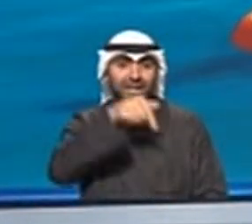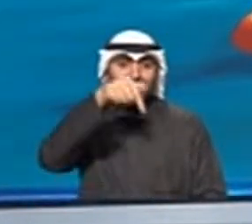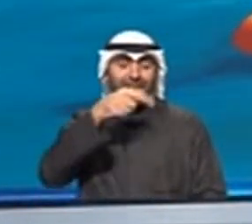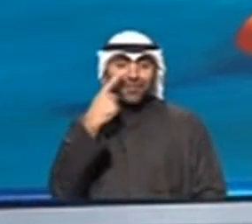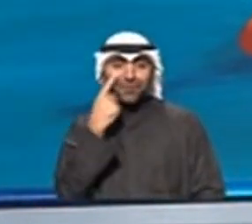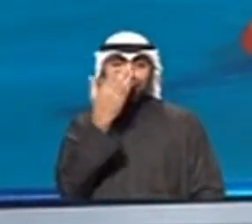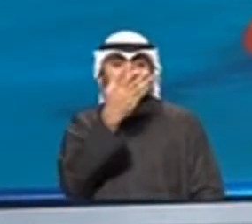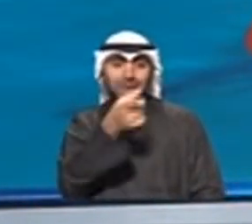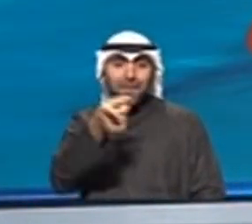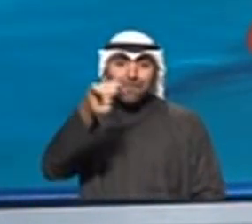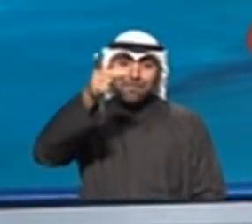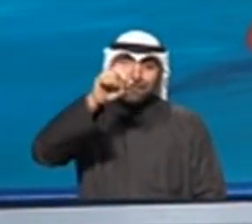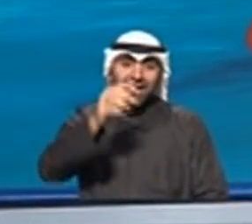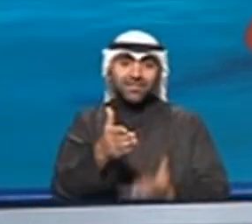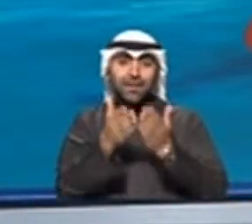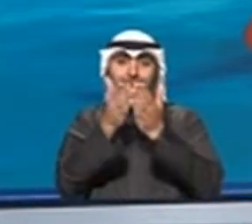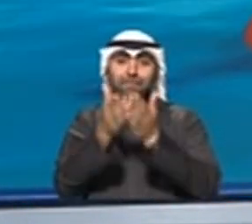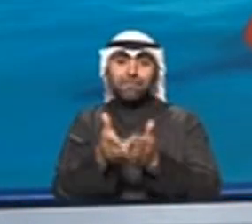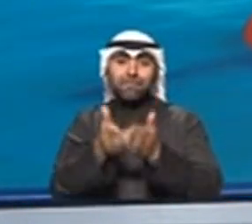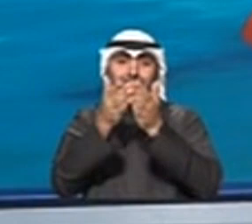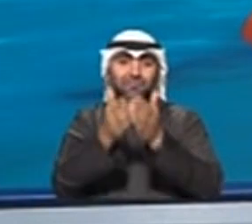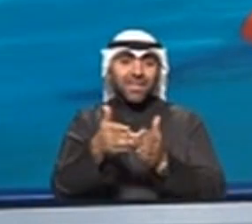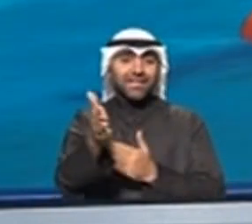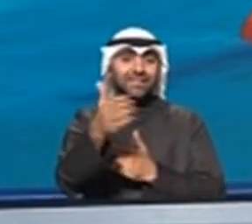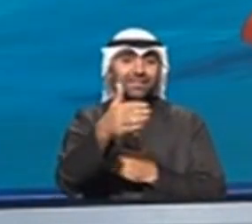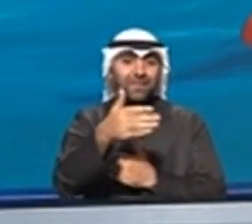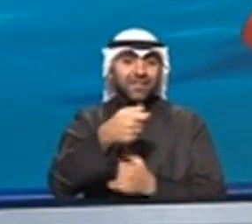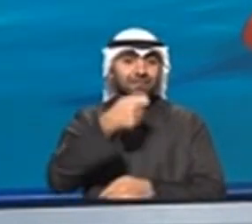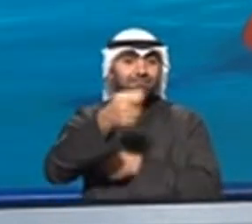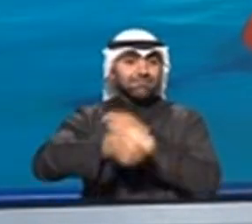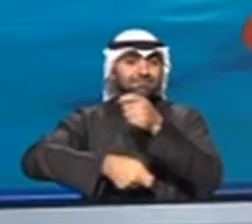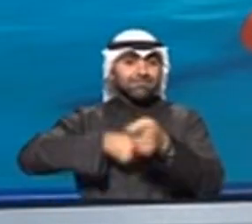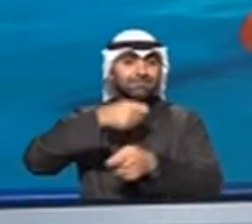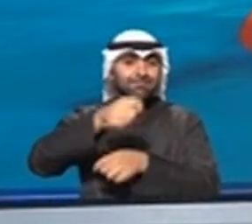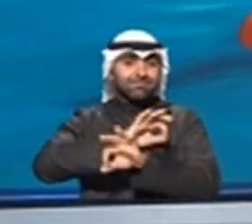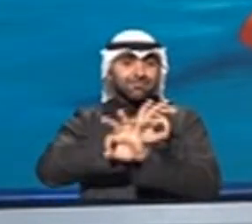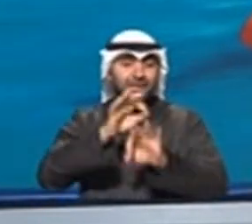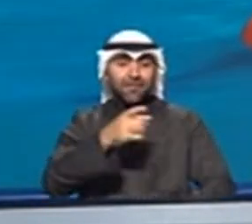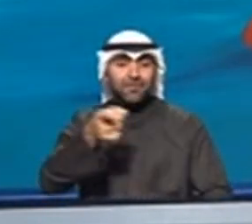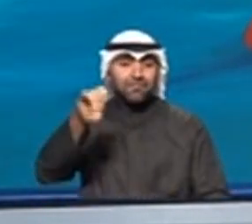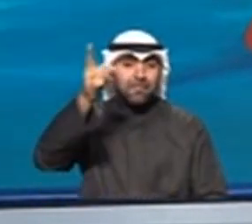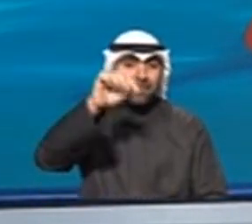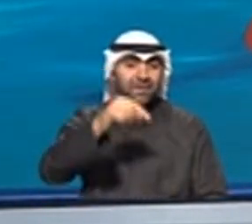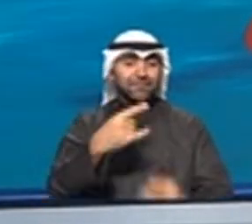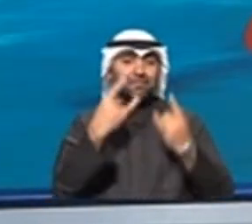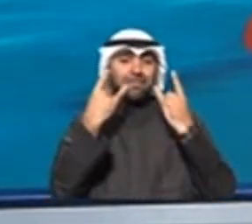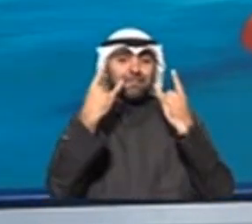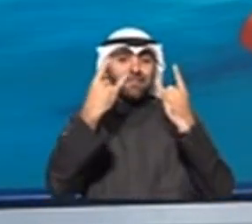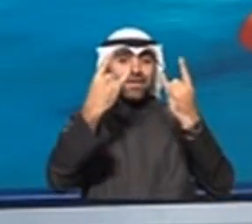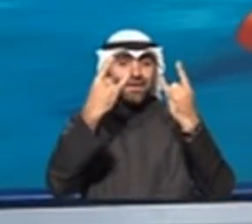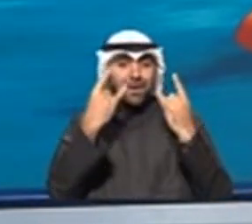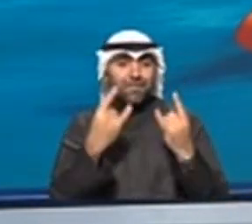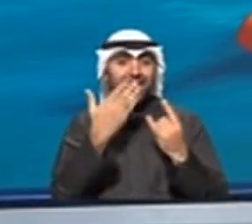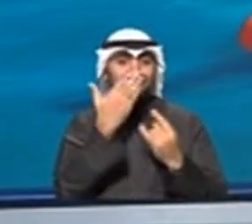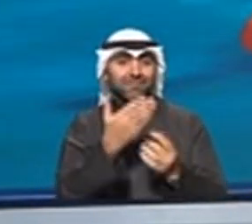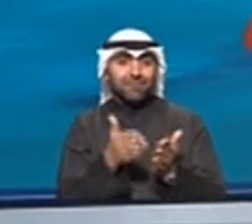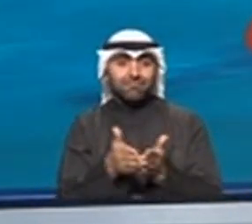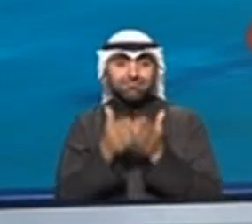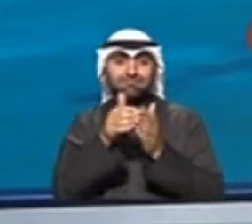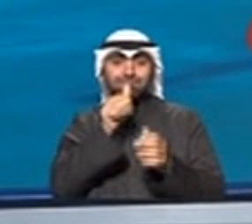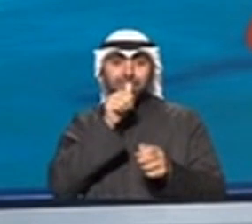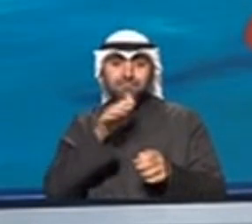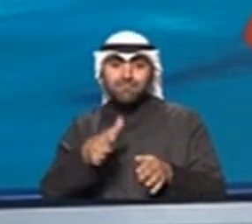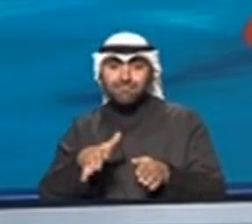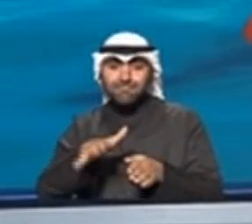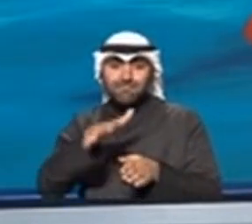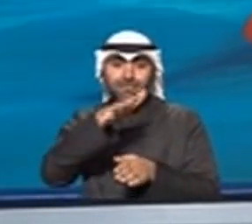والفجر. البحر من فترات الحمل، المد الأول بإذن الله الساعة 12:52 دقيقة الظهر، والمد الثاني الساعة 10:44 دقيقة مساء، والجزر